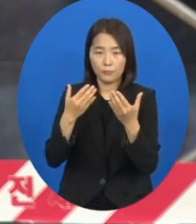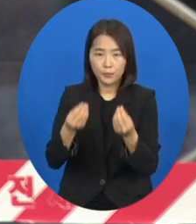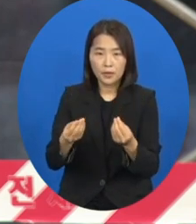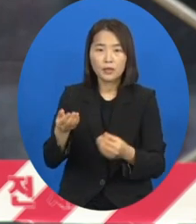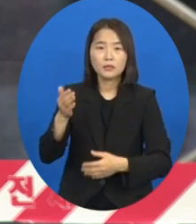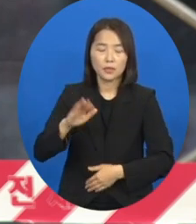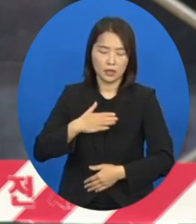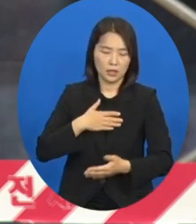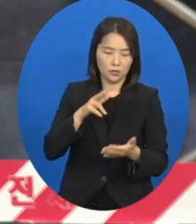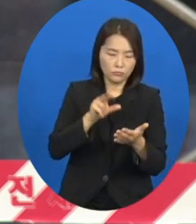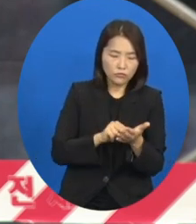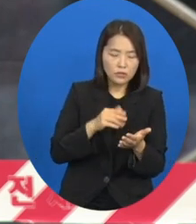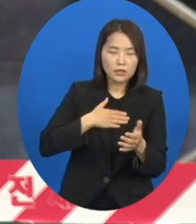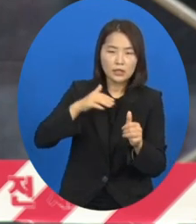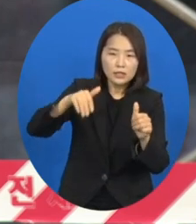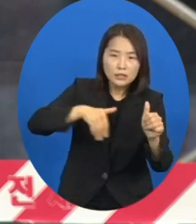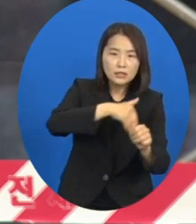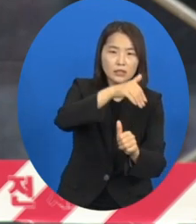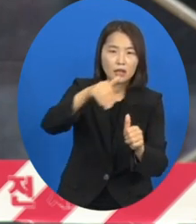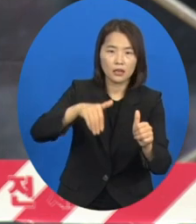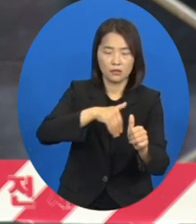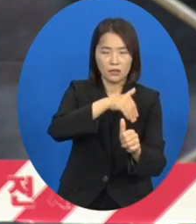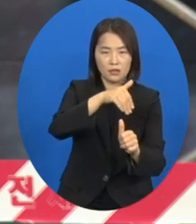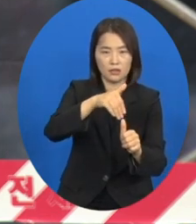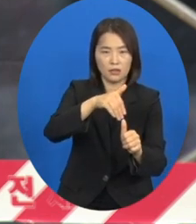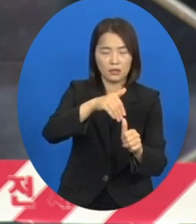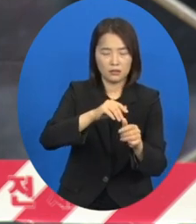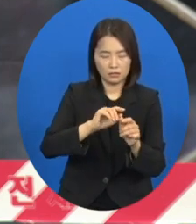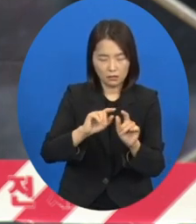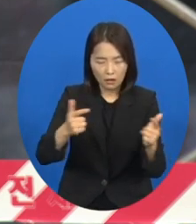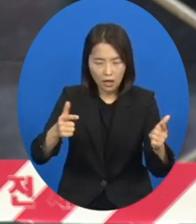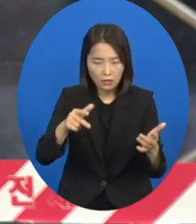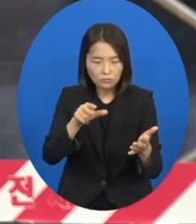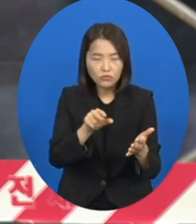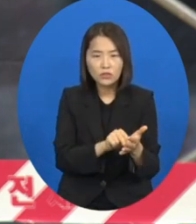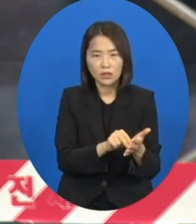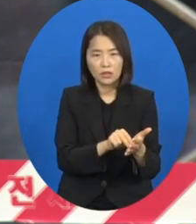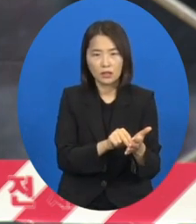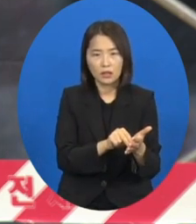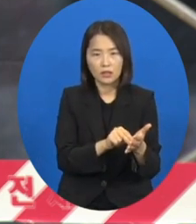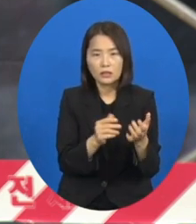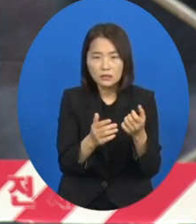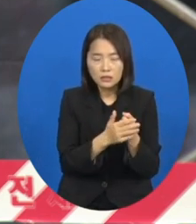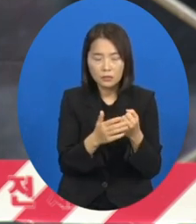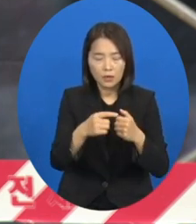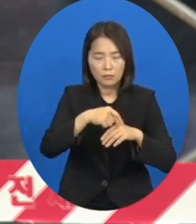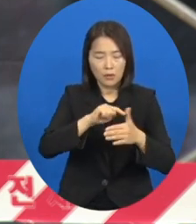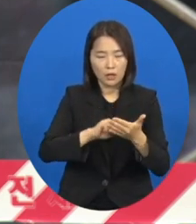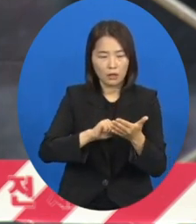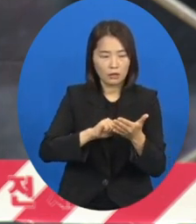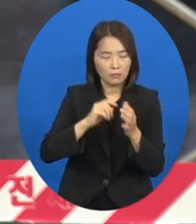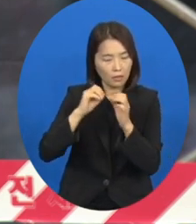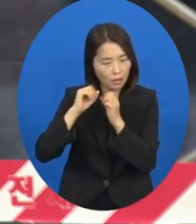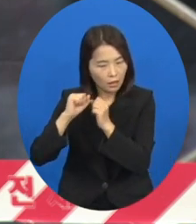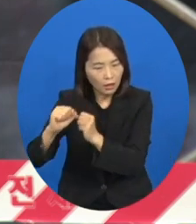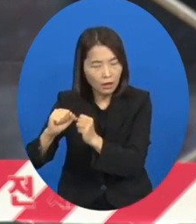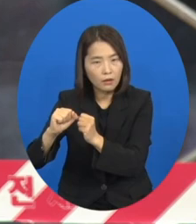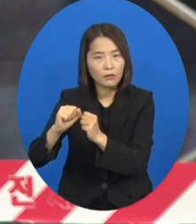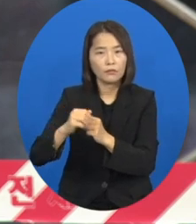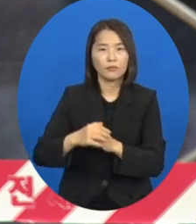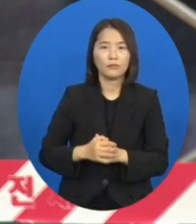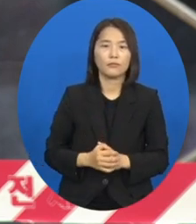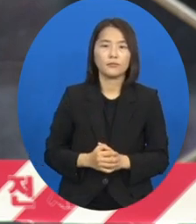문제, 내 상황, 내 처해진 어떤 여러 가지 문제 때문에 마음을 빼앗기고 생각을